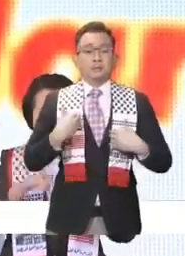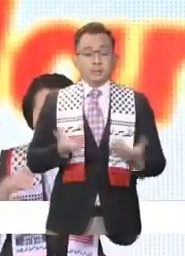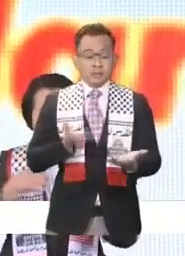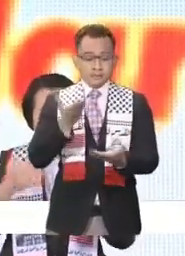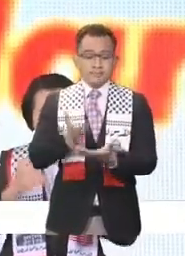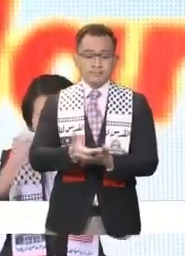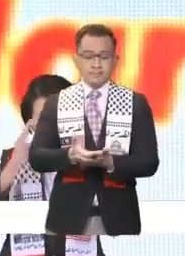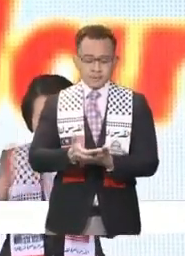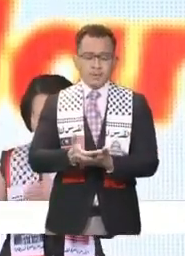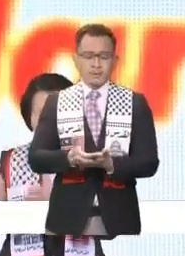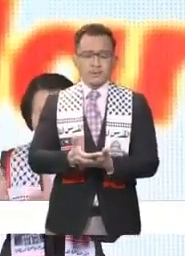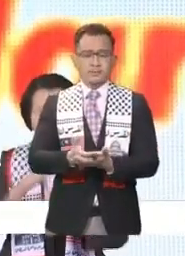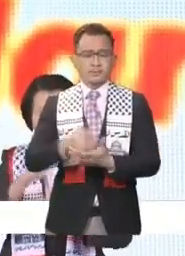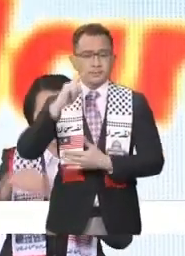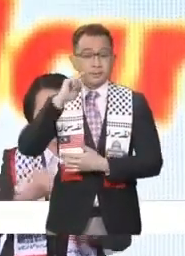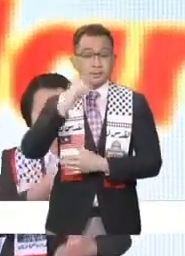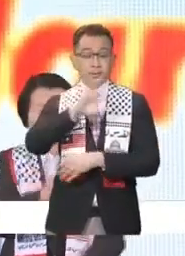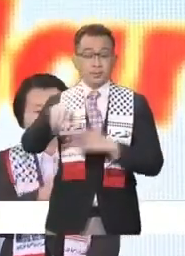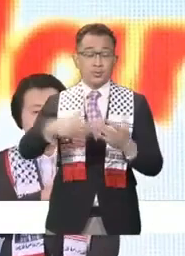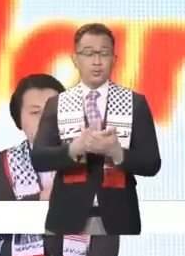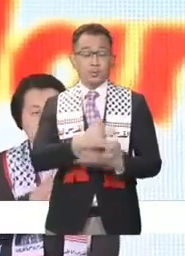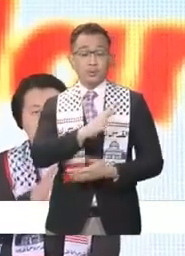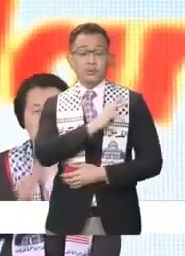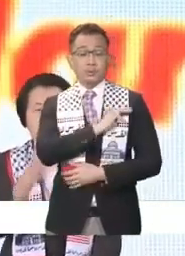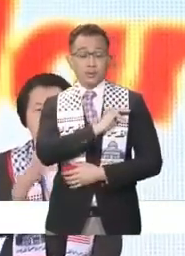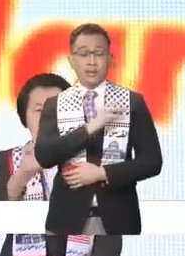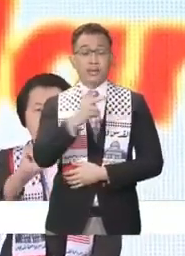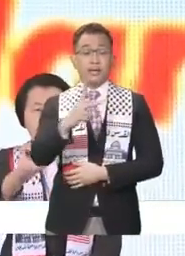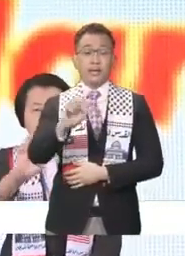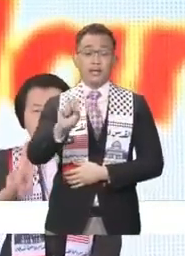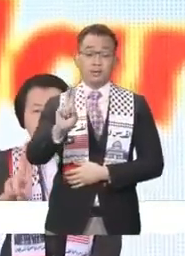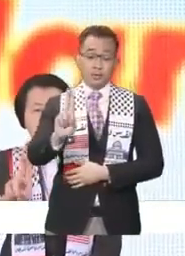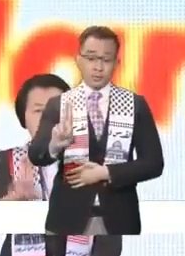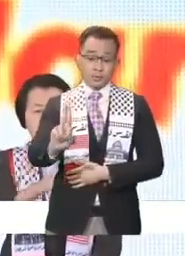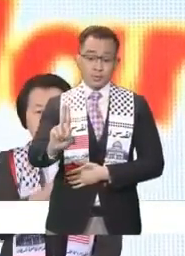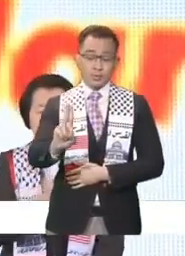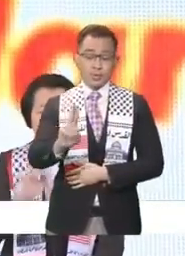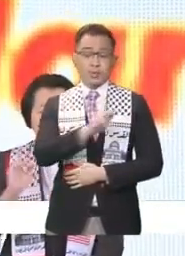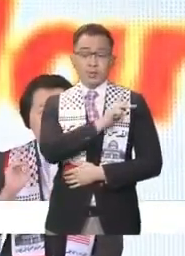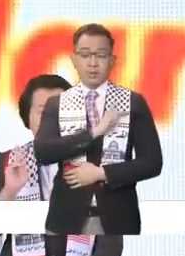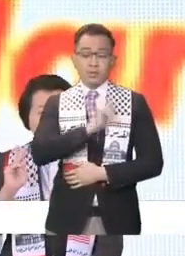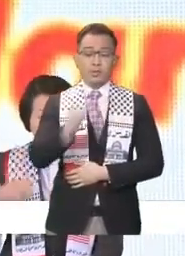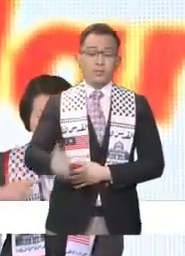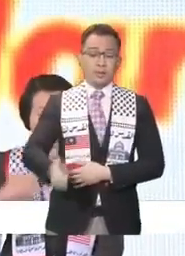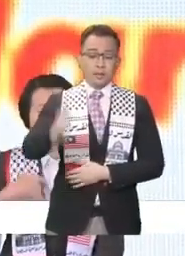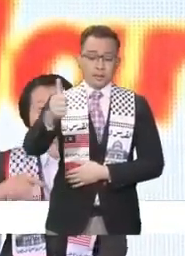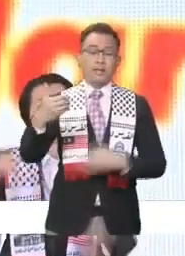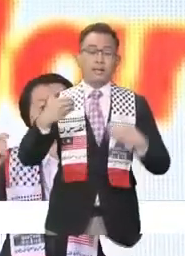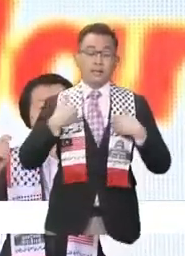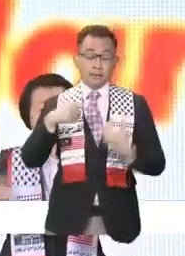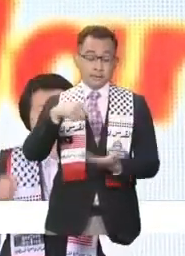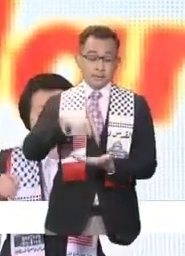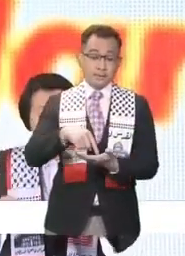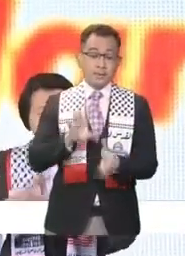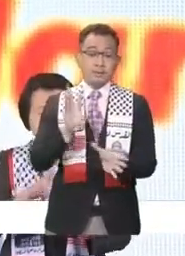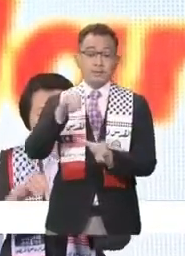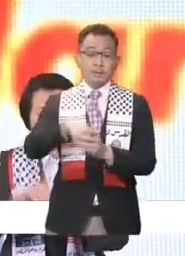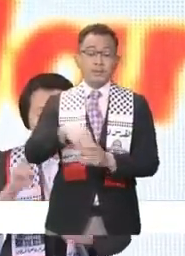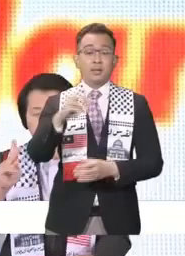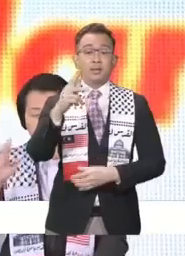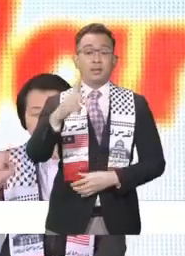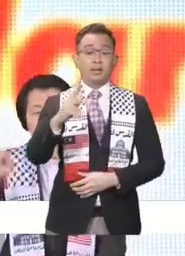penekanan semua menteri dan KSU yang ketua pengarah yang ada di sini termasuk